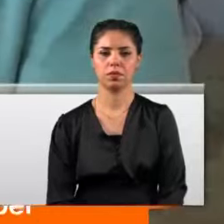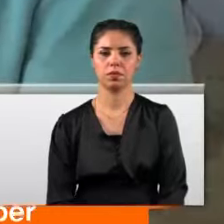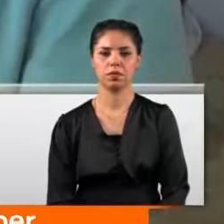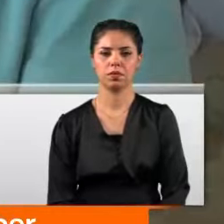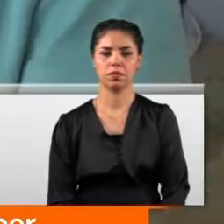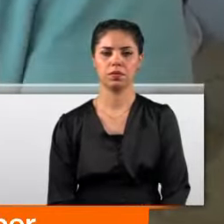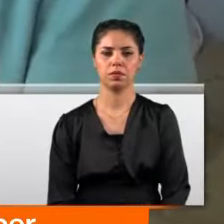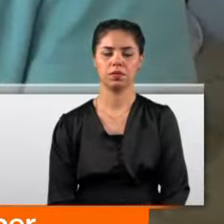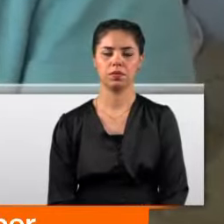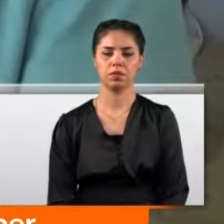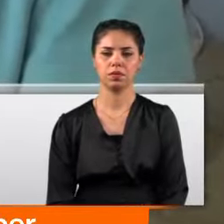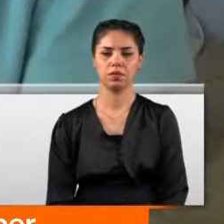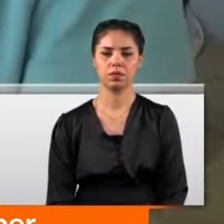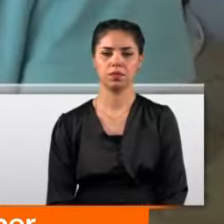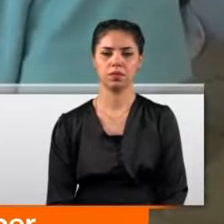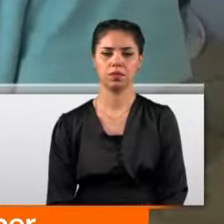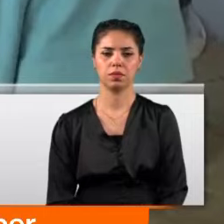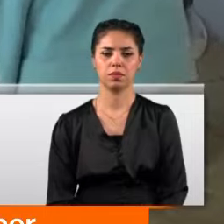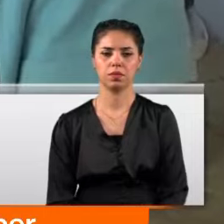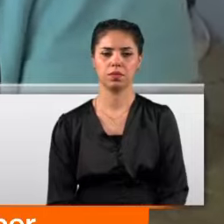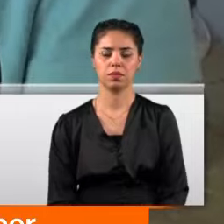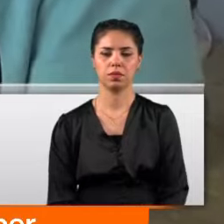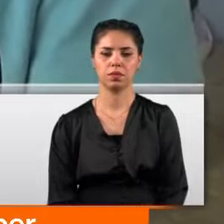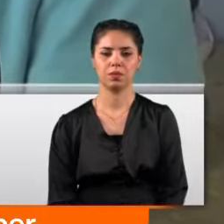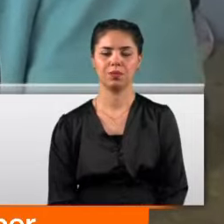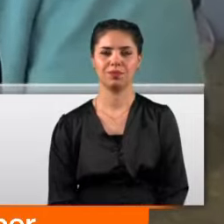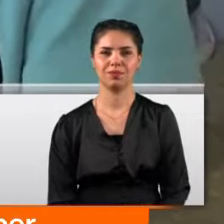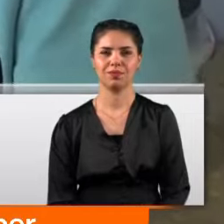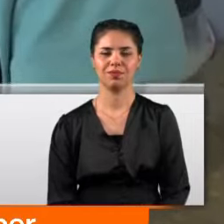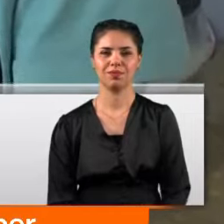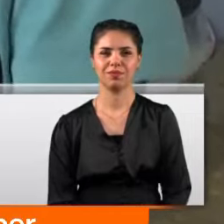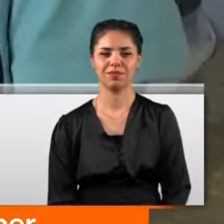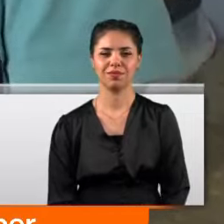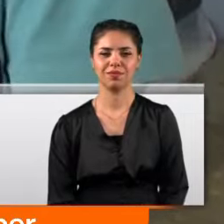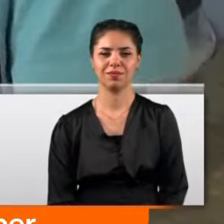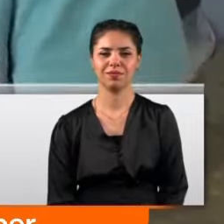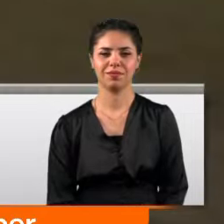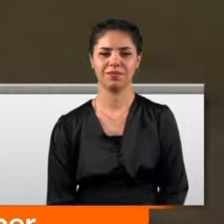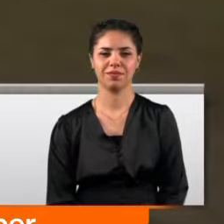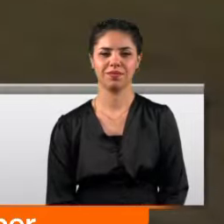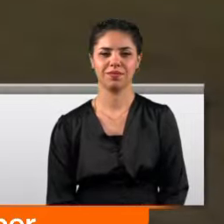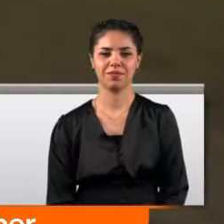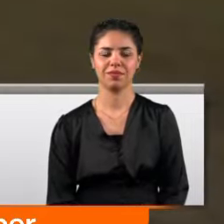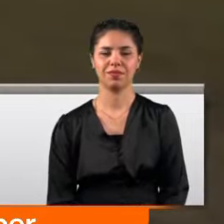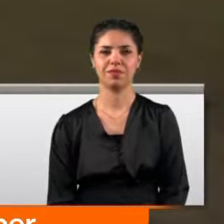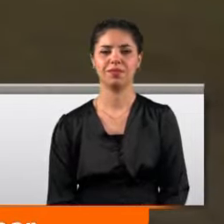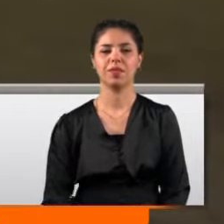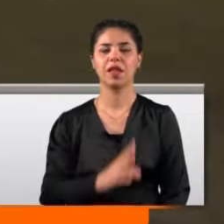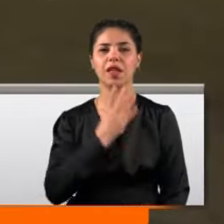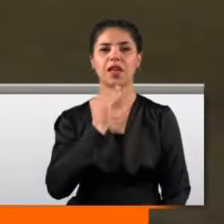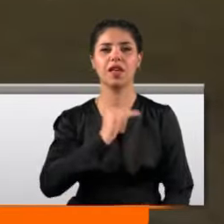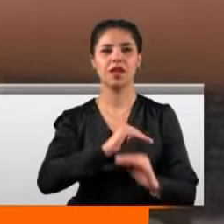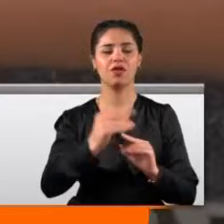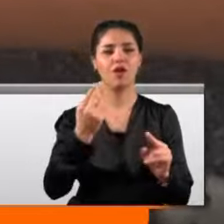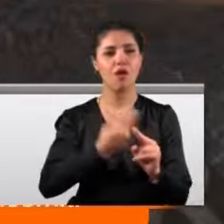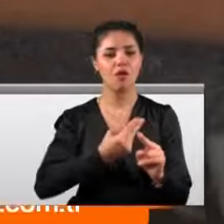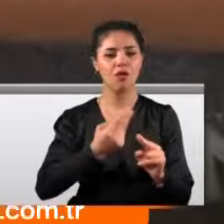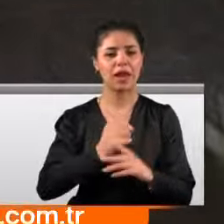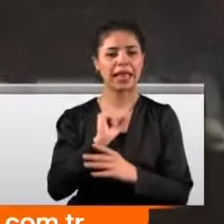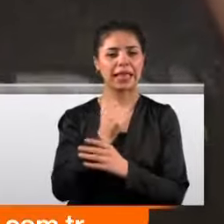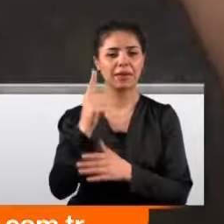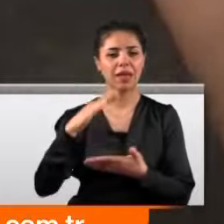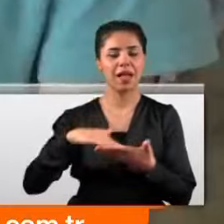Bozuk bulduğum şeylerle içinden söküp malzemelerini yapıştırarak birleştiriyorum. Sırada gençlere örnek olması gereken